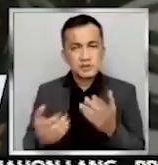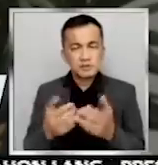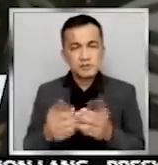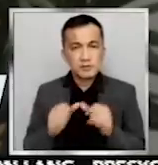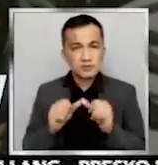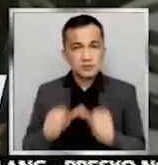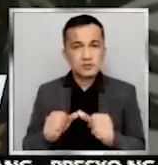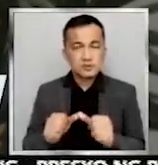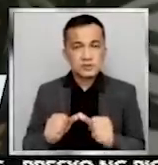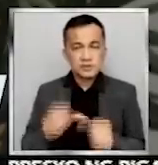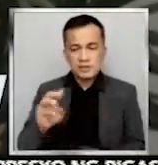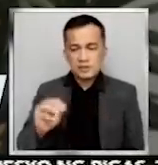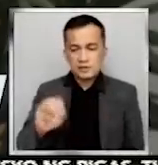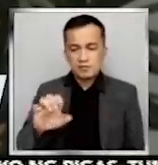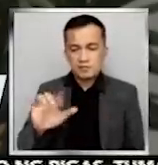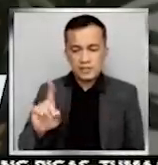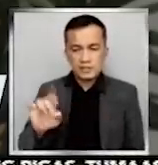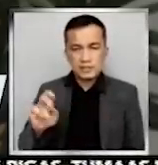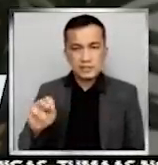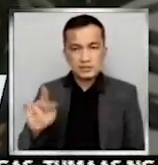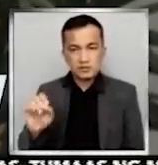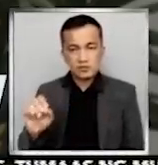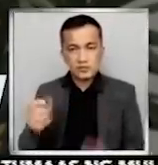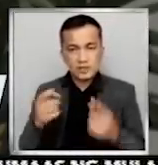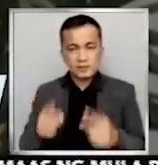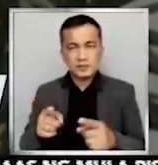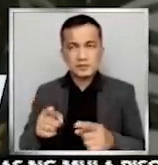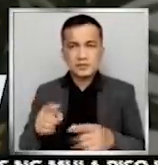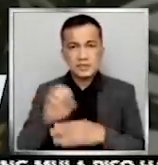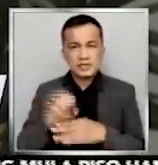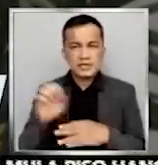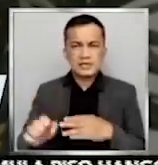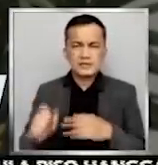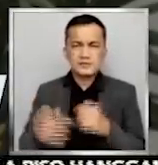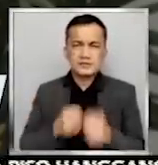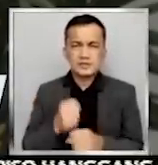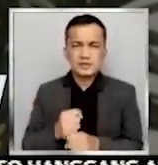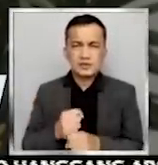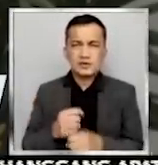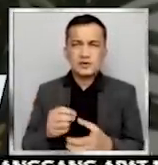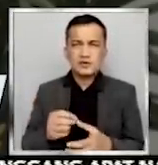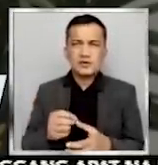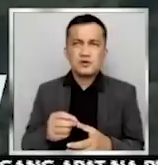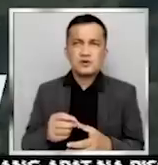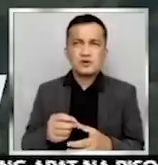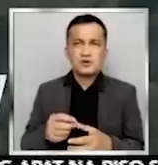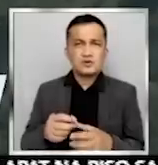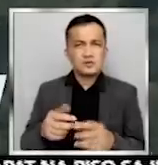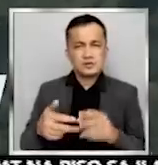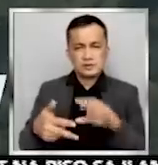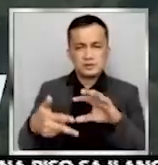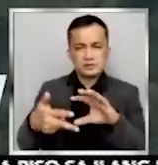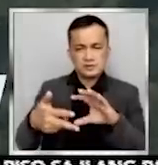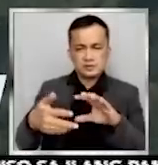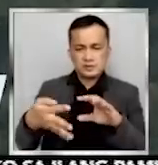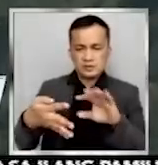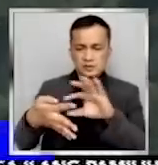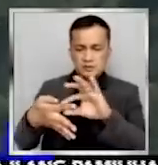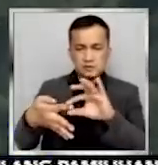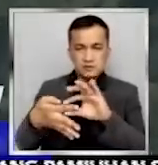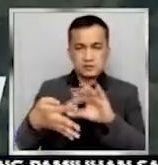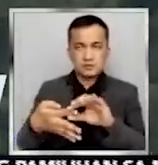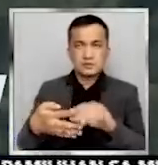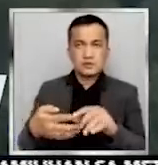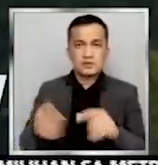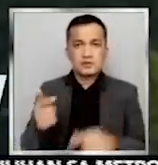mild El Nino, this will happen end of this year or early first quarter po ng 2024. Sa ngayon, mataas pa naman ang level